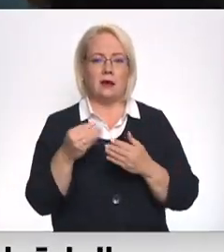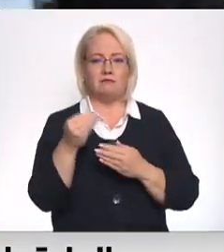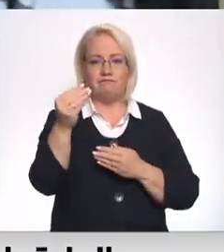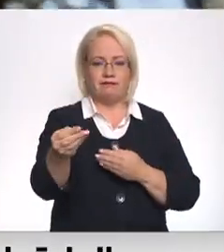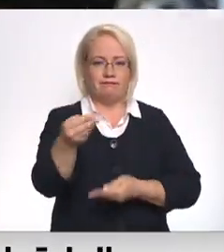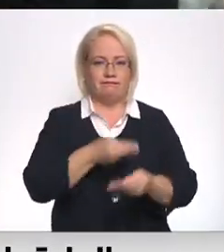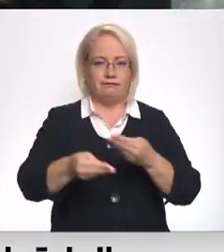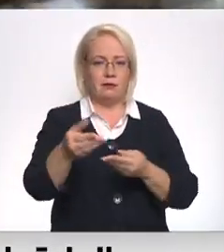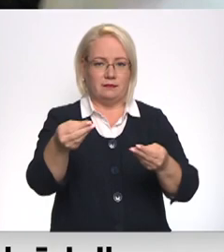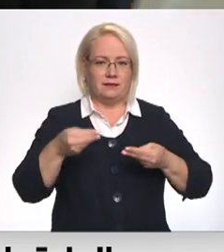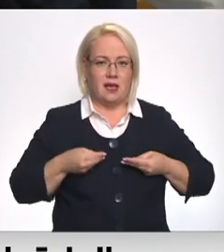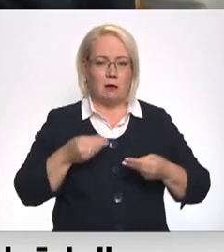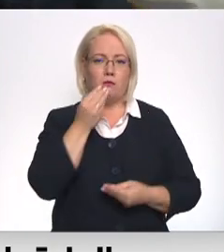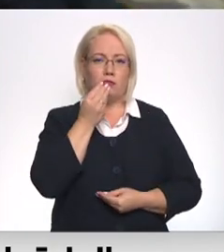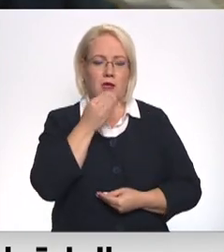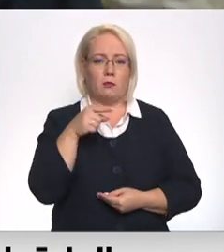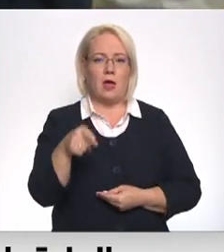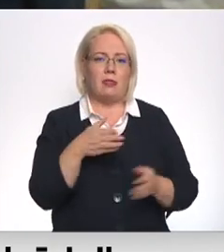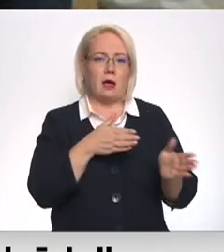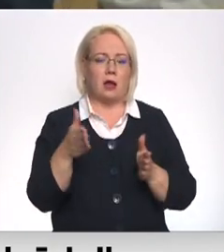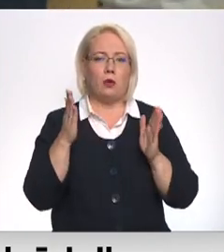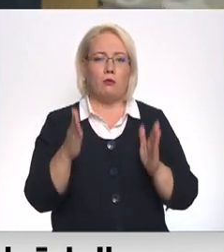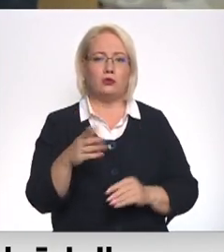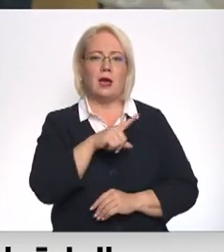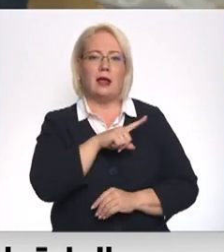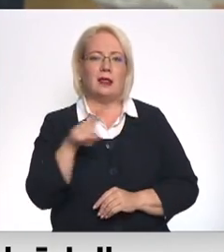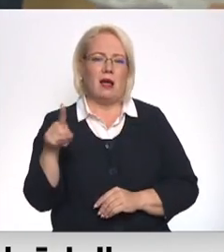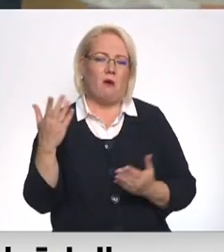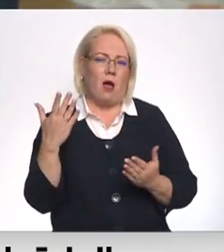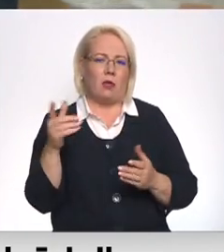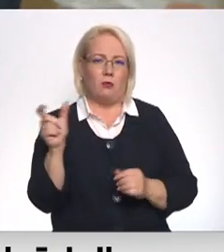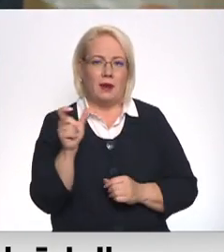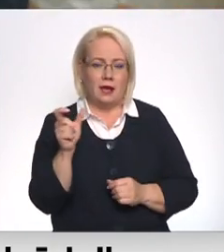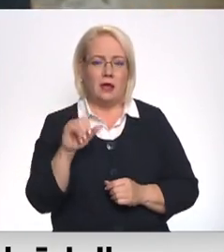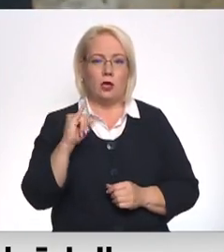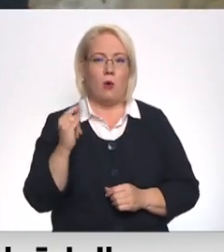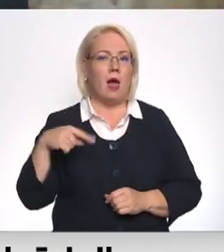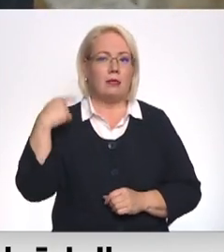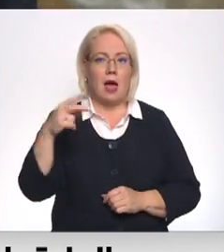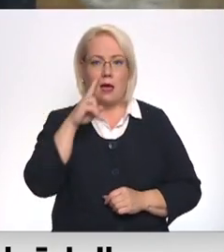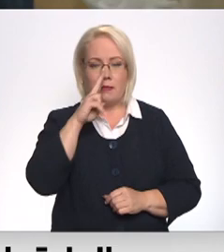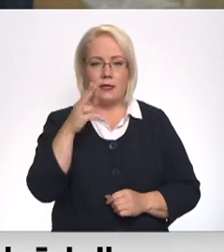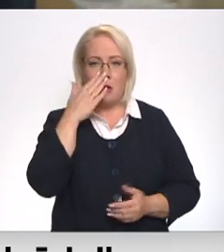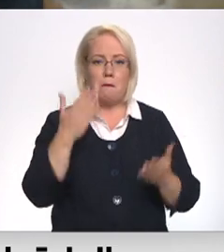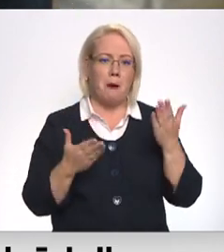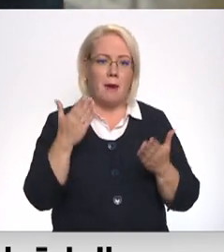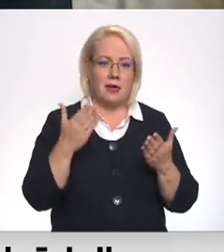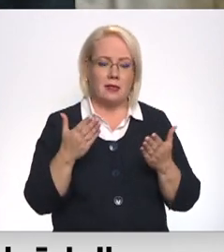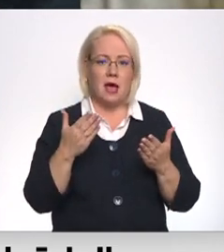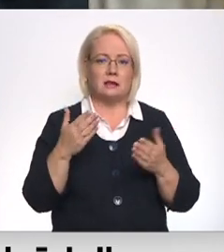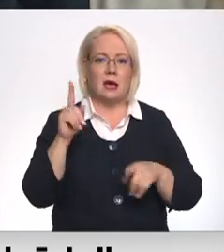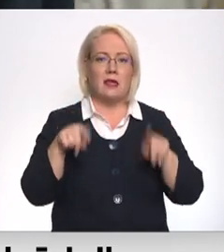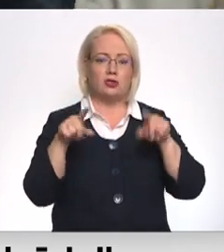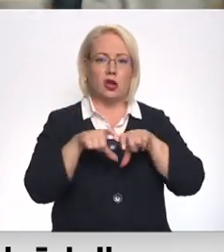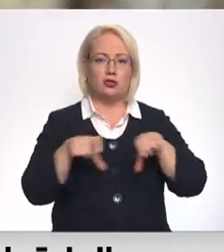skolas medmāsai. Un izskatās, ka šāda kārtība būs spēkā vēl kādu laiku, jo vien nākamnedēļ izmēģinājuma kārtā